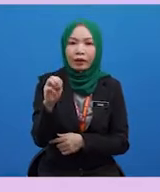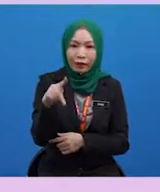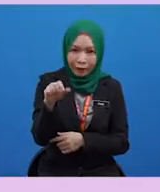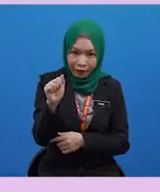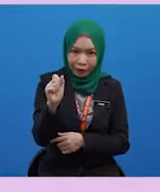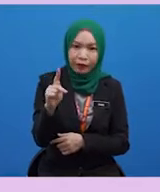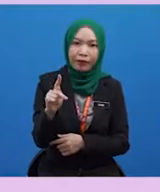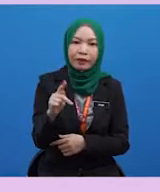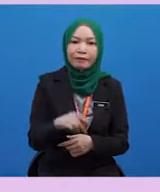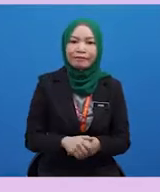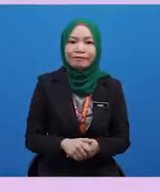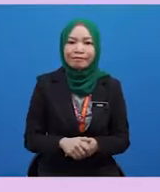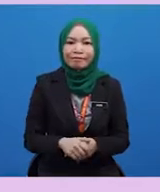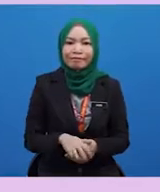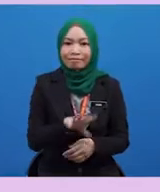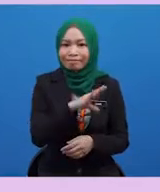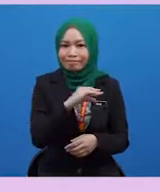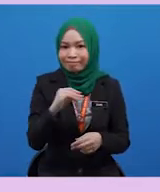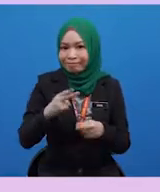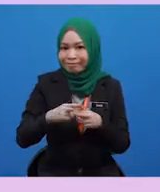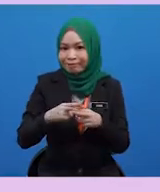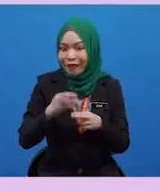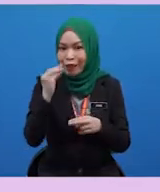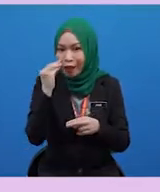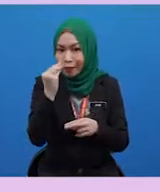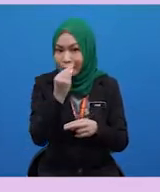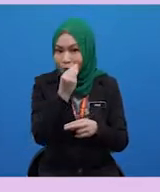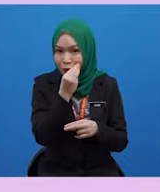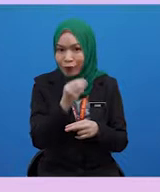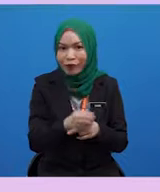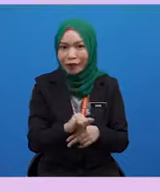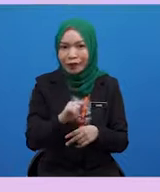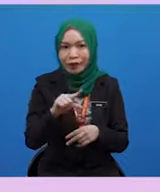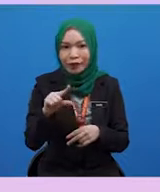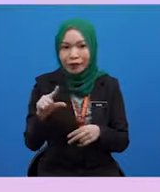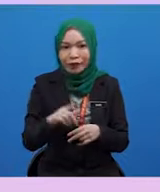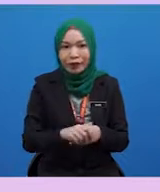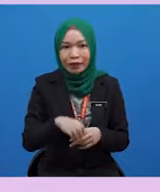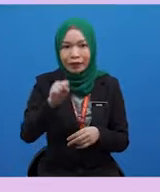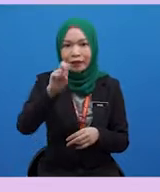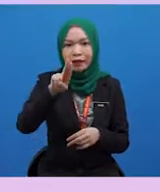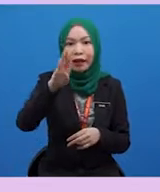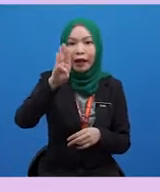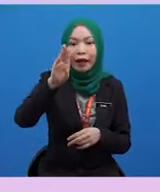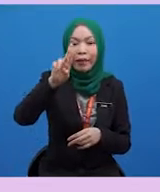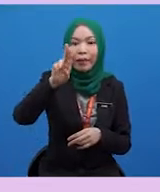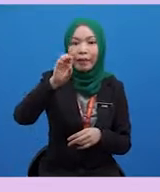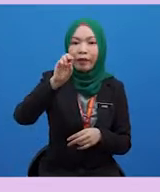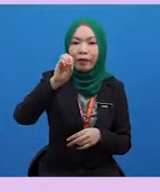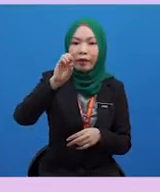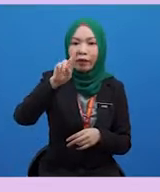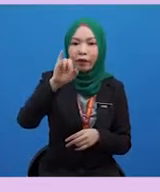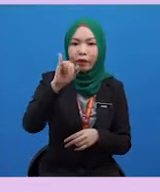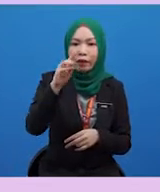sementara melur, orkid, mawar dan cempaka ialah subordinat atau hiponim.